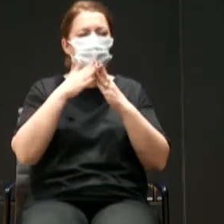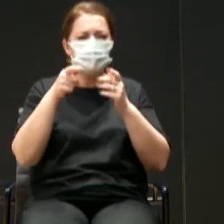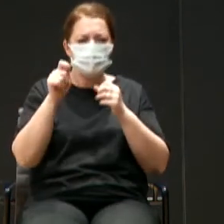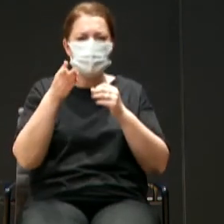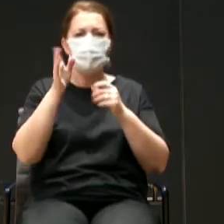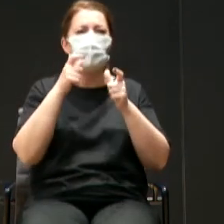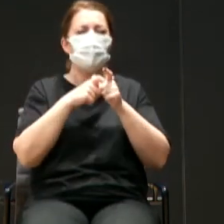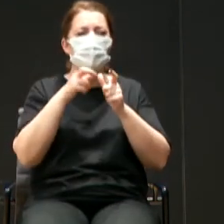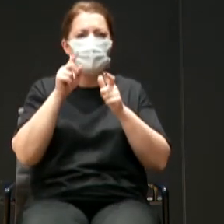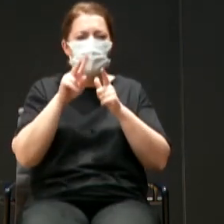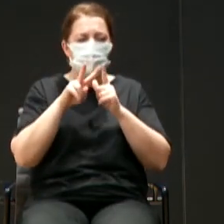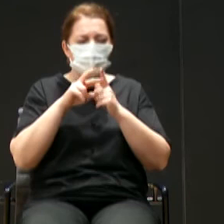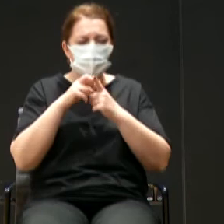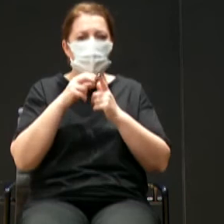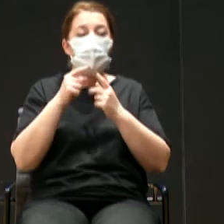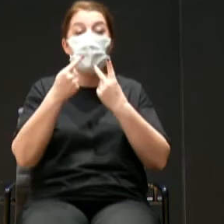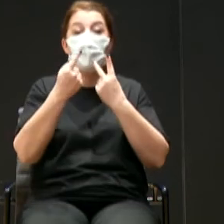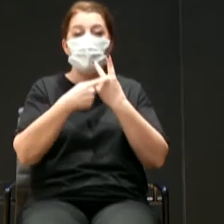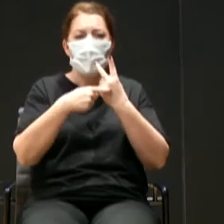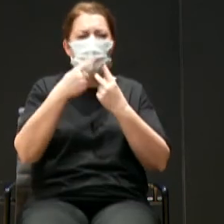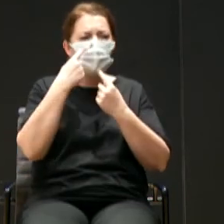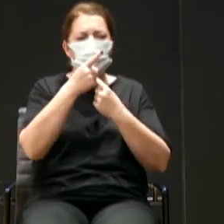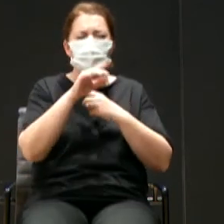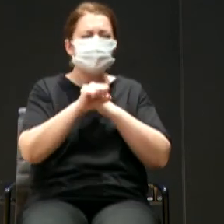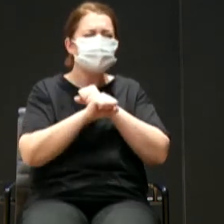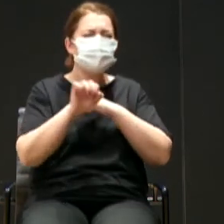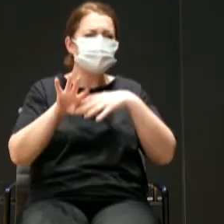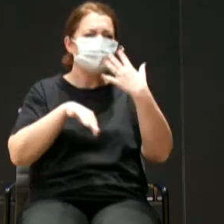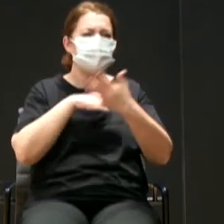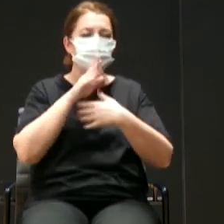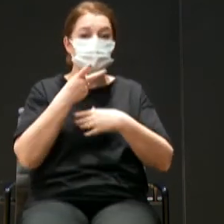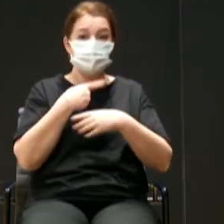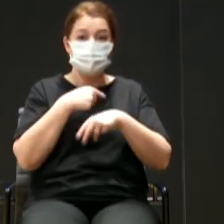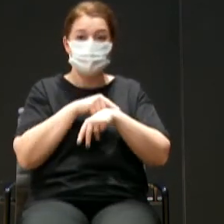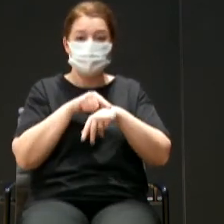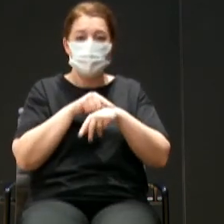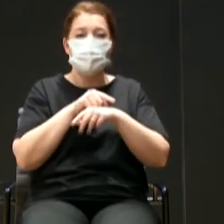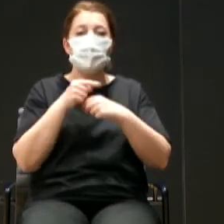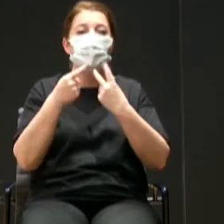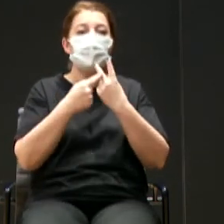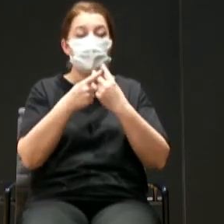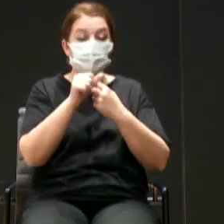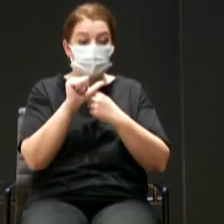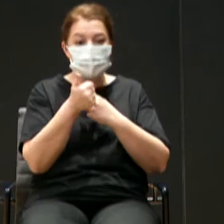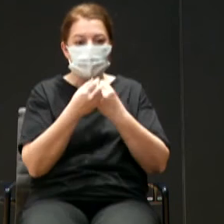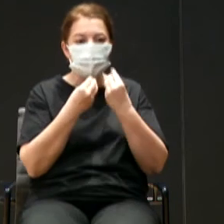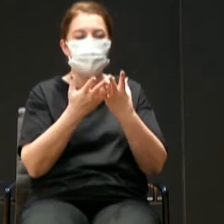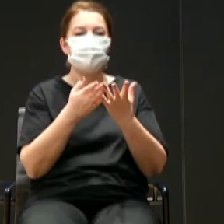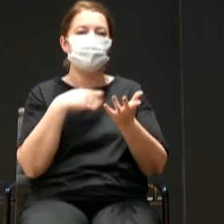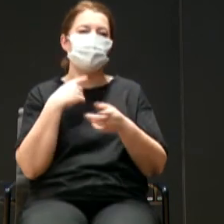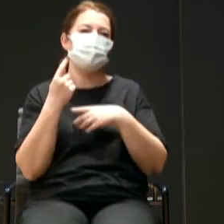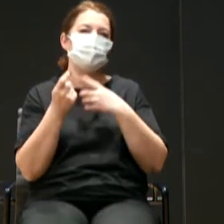Gürpınar. Yani Yakuplu'yu taramar ettiler bu belediyeler. Bizim zamanımızda da Yakuplu'ya bir değer katmaya çalışıyoruz. Ne kadar